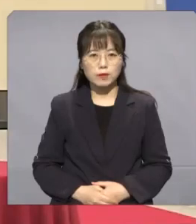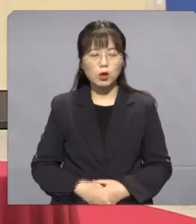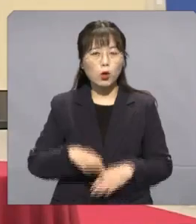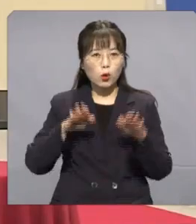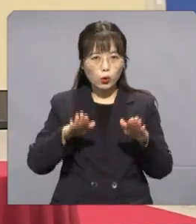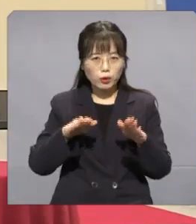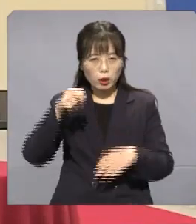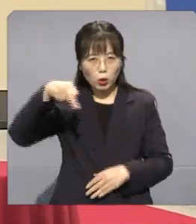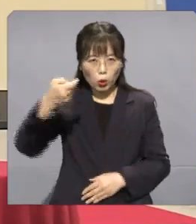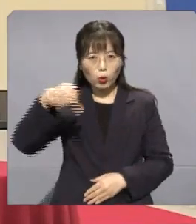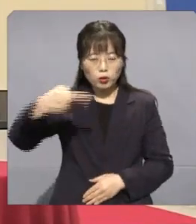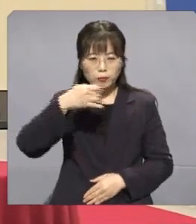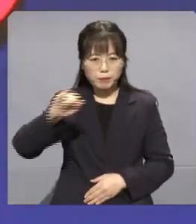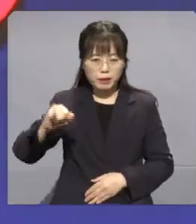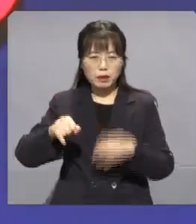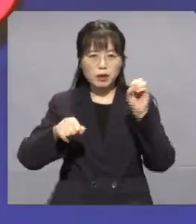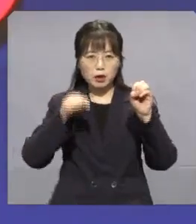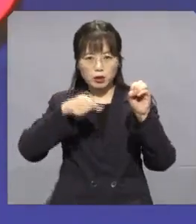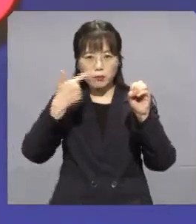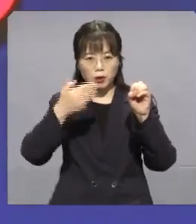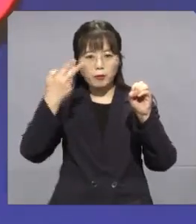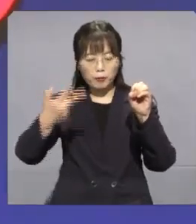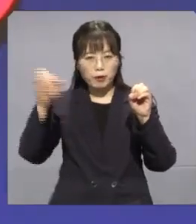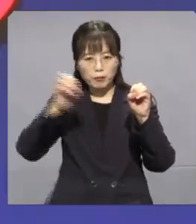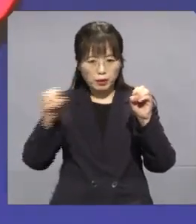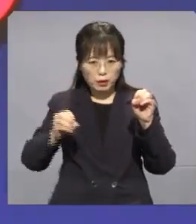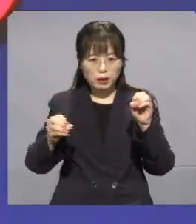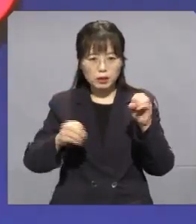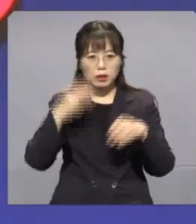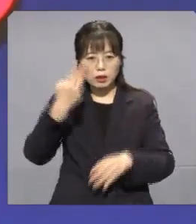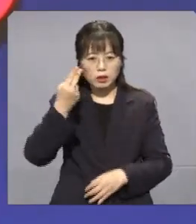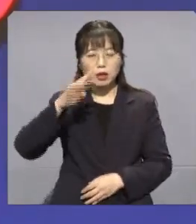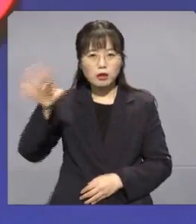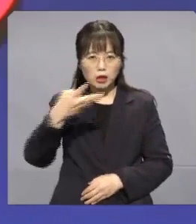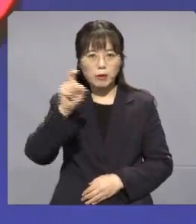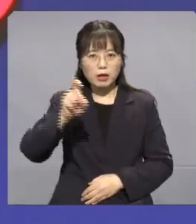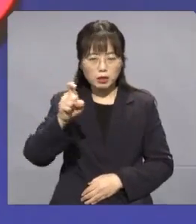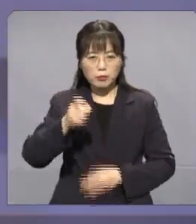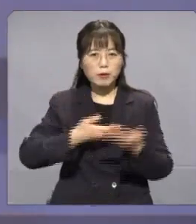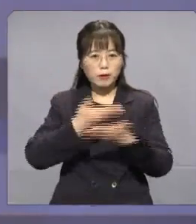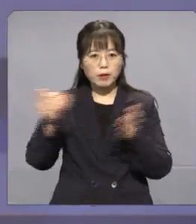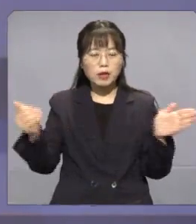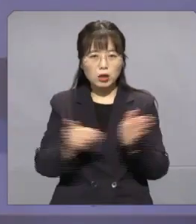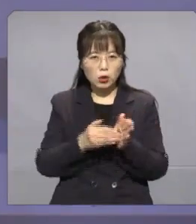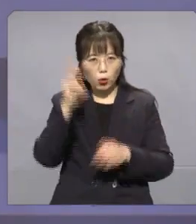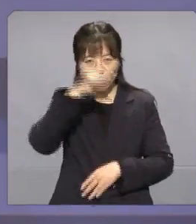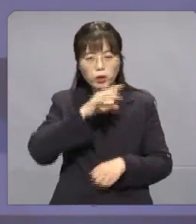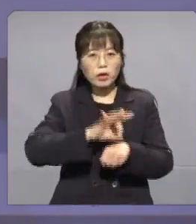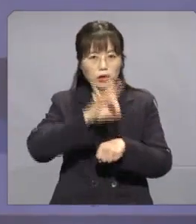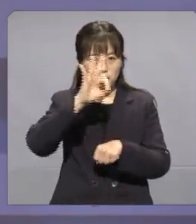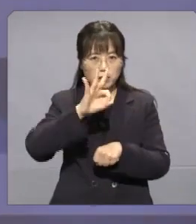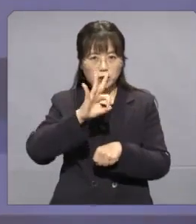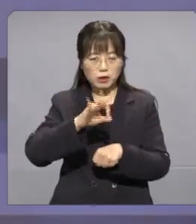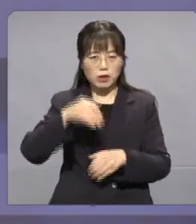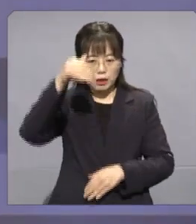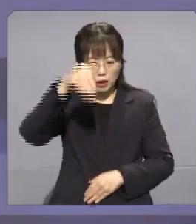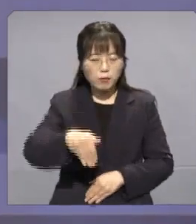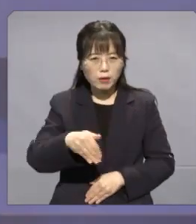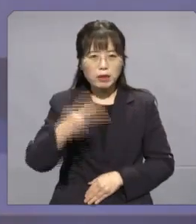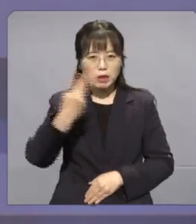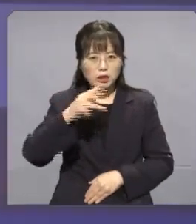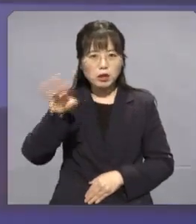오늘 코스피는 0.67% 오른 2410선에 거래를 마쳤습니다 오전 10시쯤 낙폭을